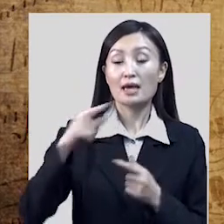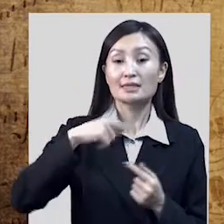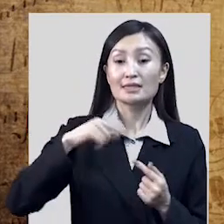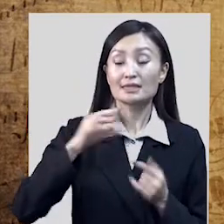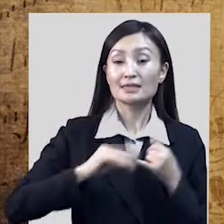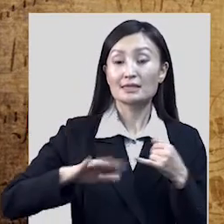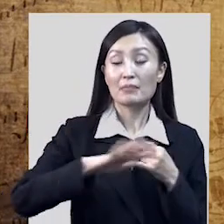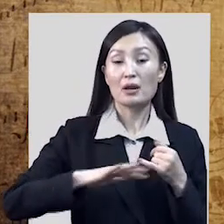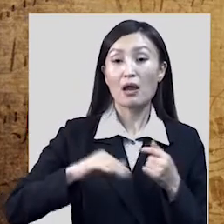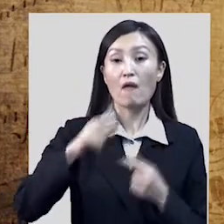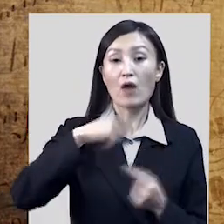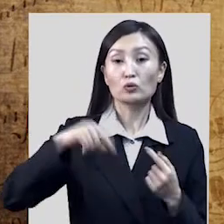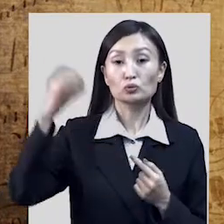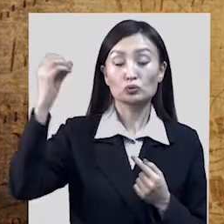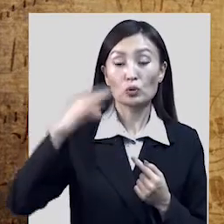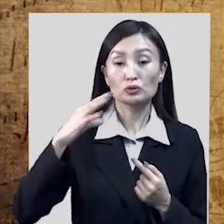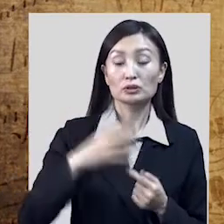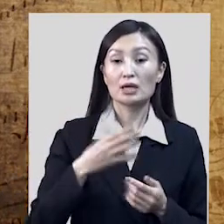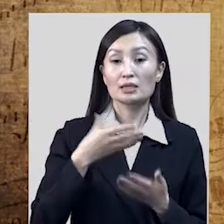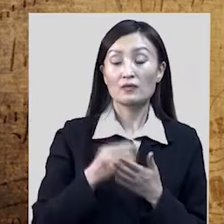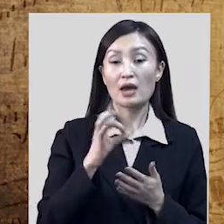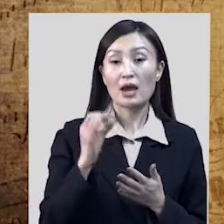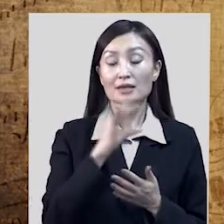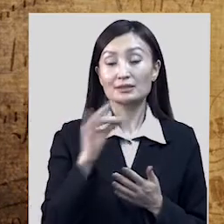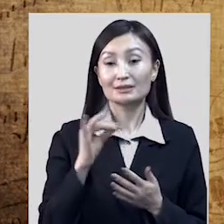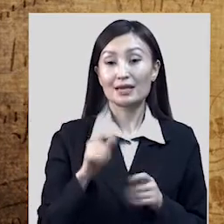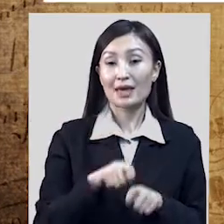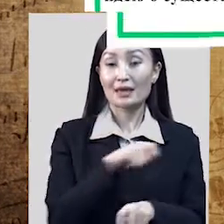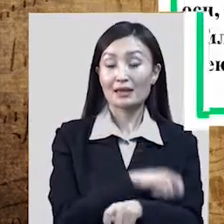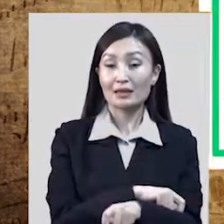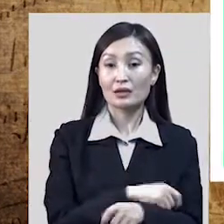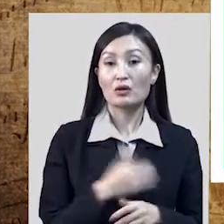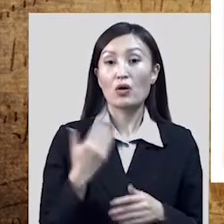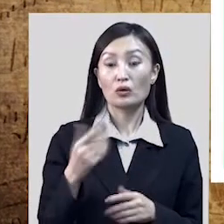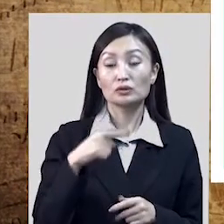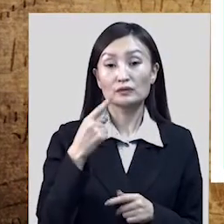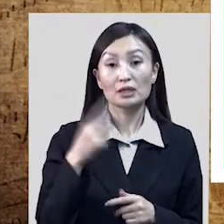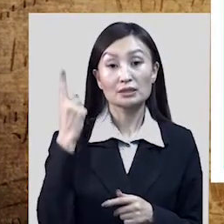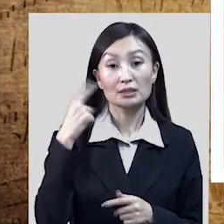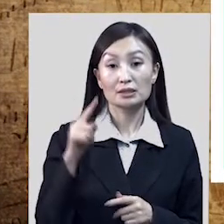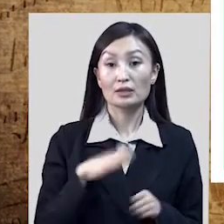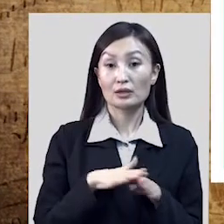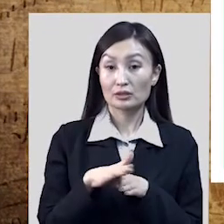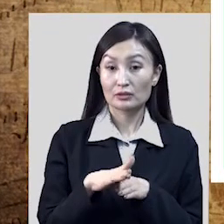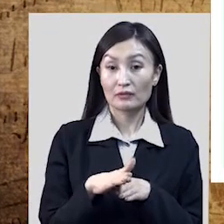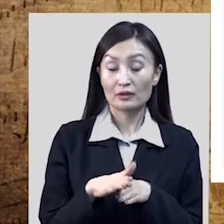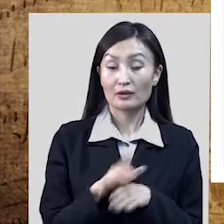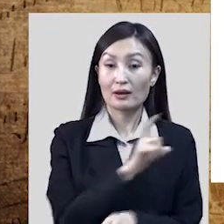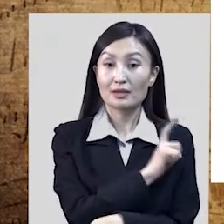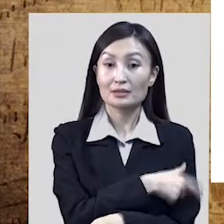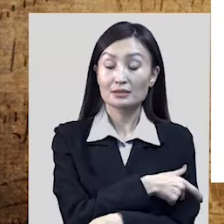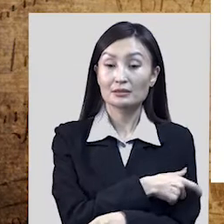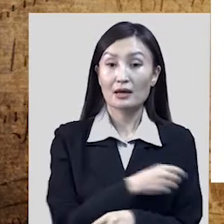вокруг своей оси и определил длину окружности земли аль-бируни высказывала идею о существовании сил